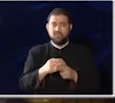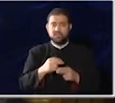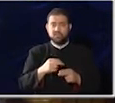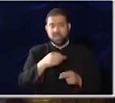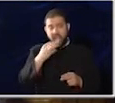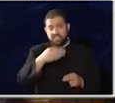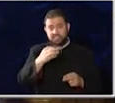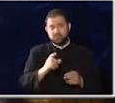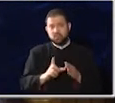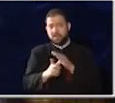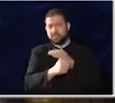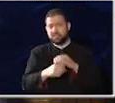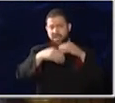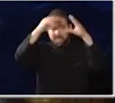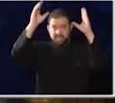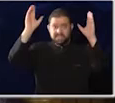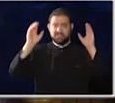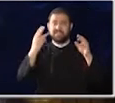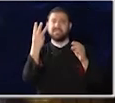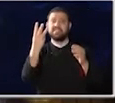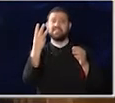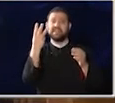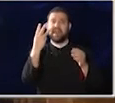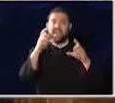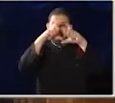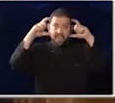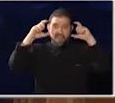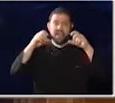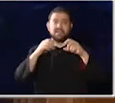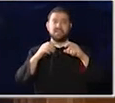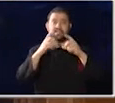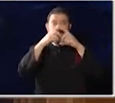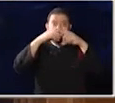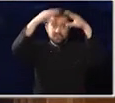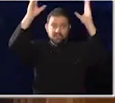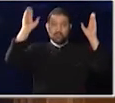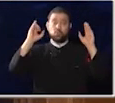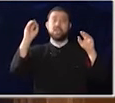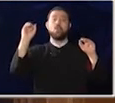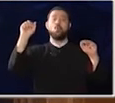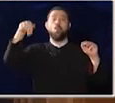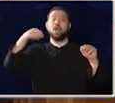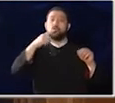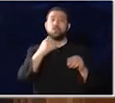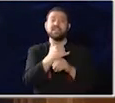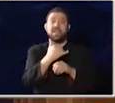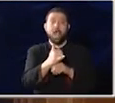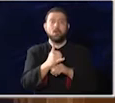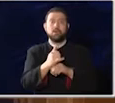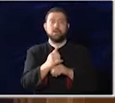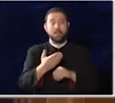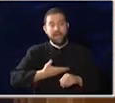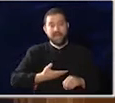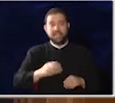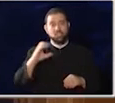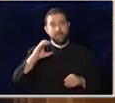menționăm dintre sfinții trei erarhi, Sfântul Ioan Gură de Aur. Deci, o acțiune,